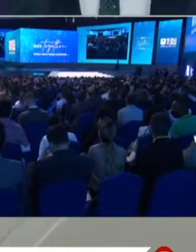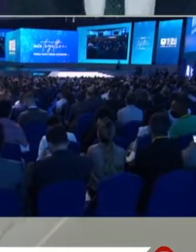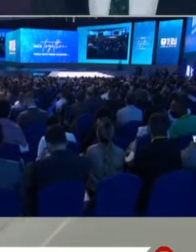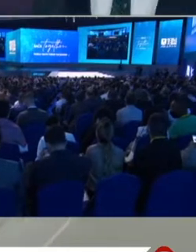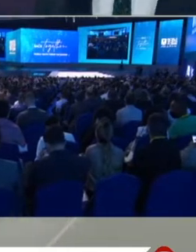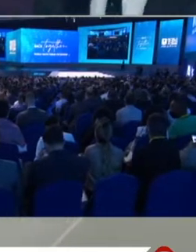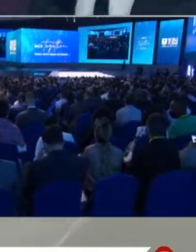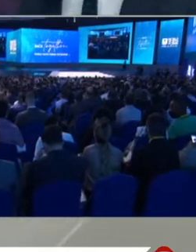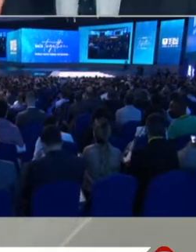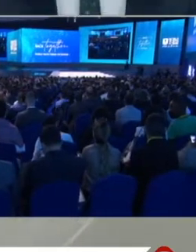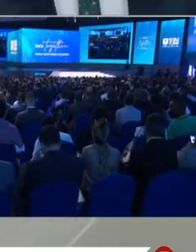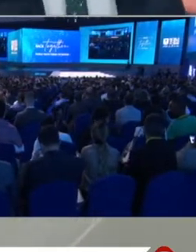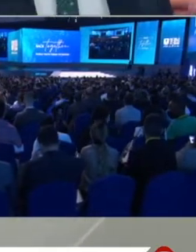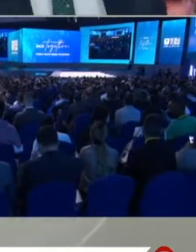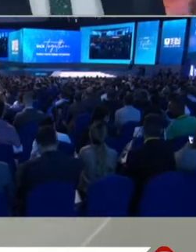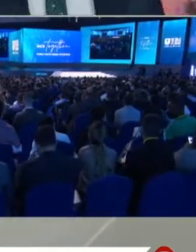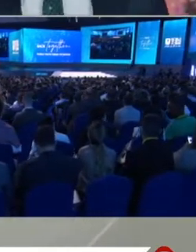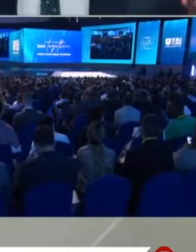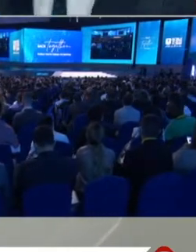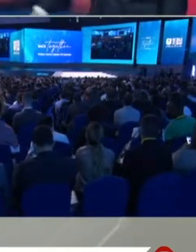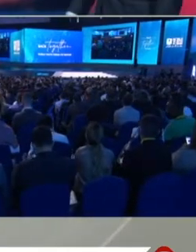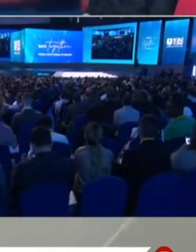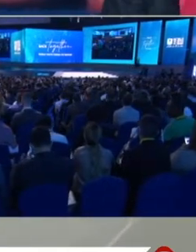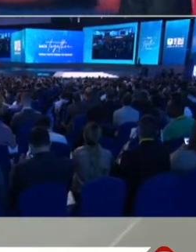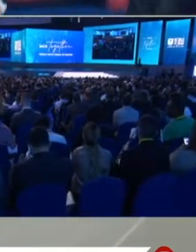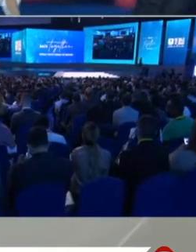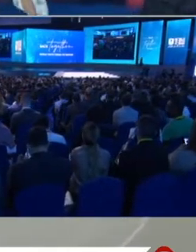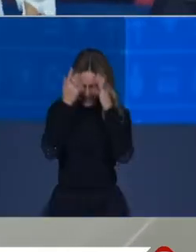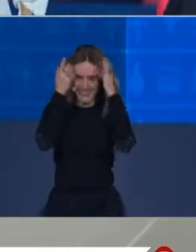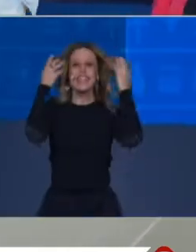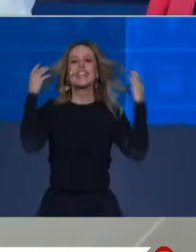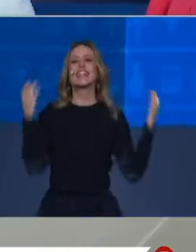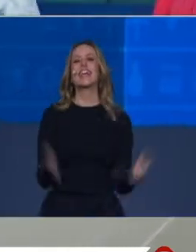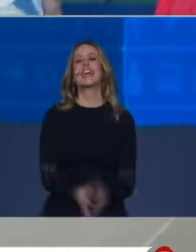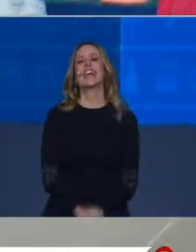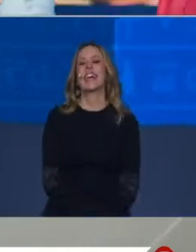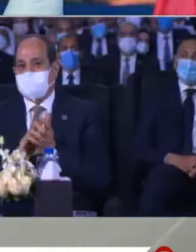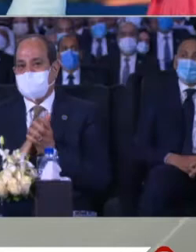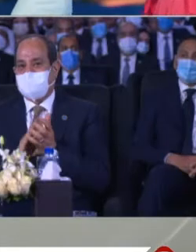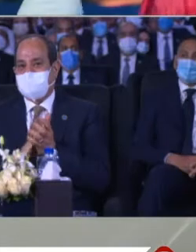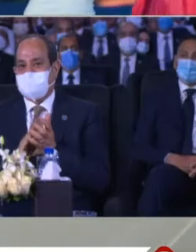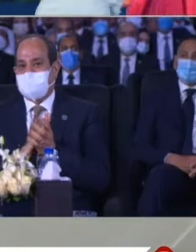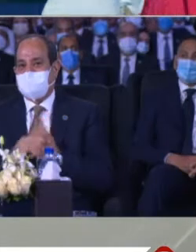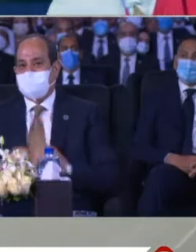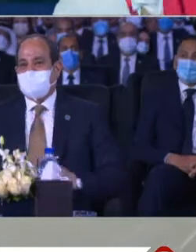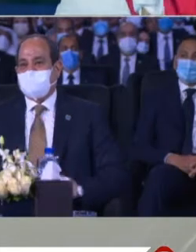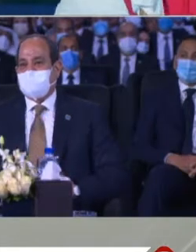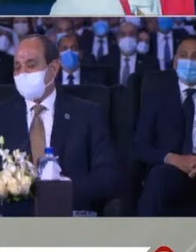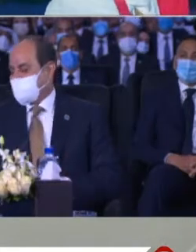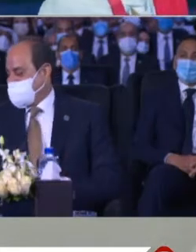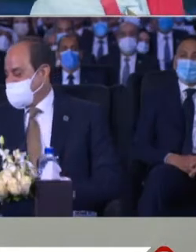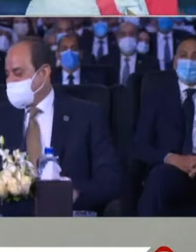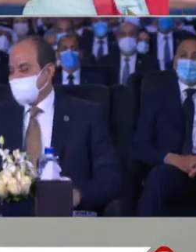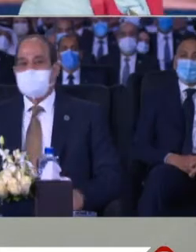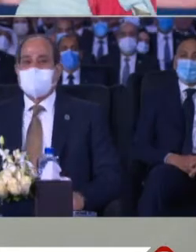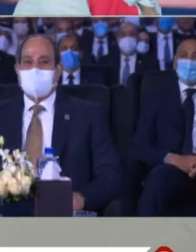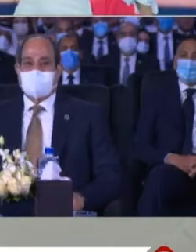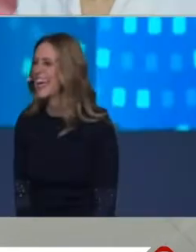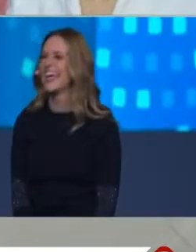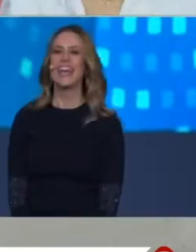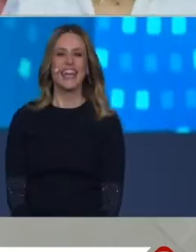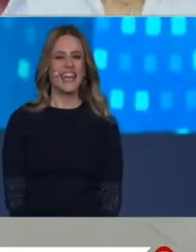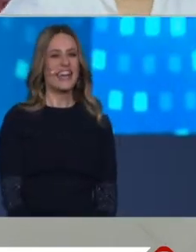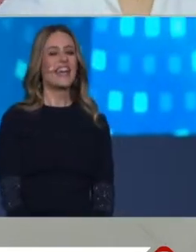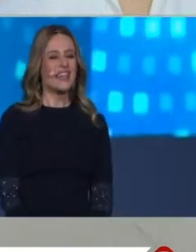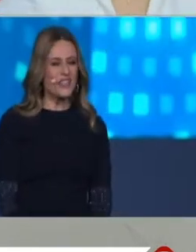يتعلمش. الحكومة طبعا عملت وعملت وعملت، بس برضو في الآخر هو يعني كام مليون مواطن هنقدر ان احنا ندخل الانترنت في الفترة